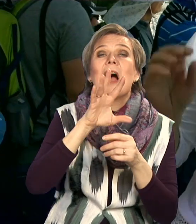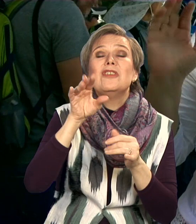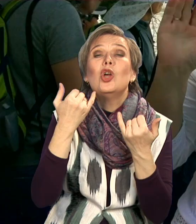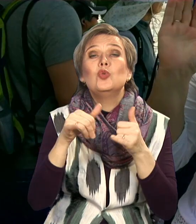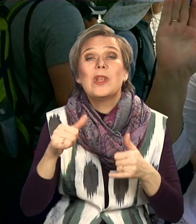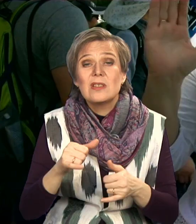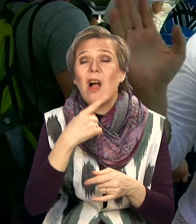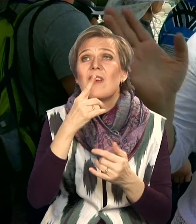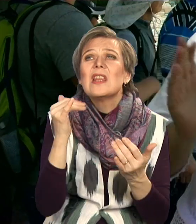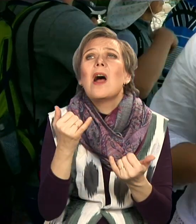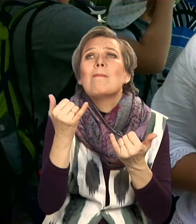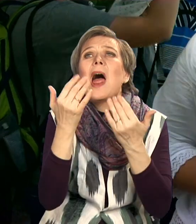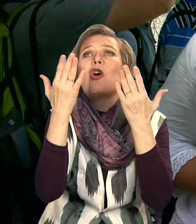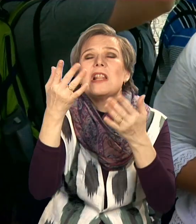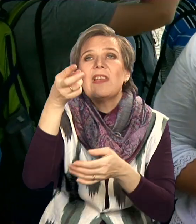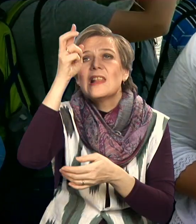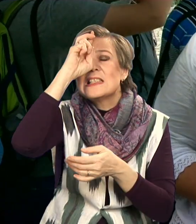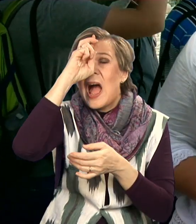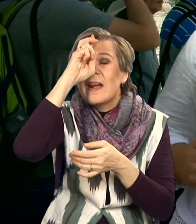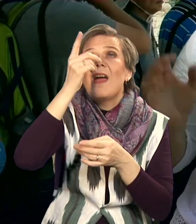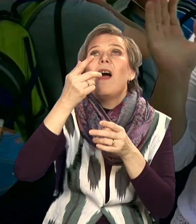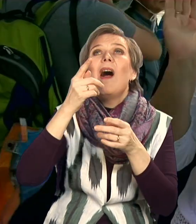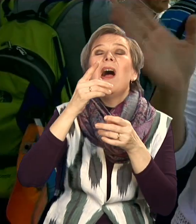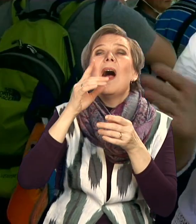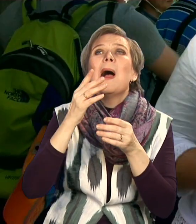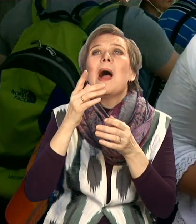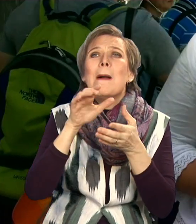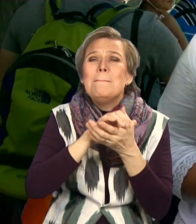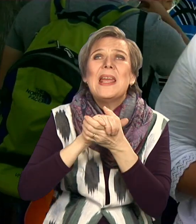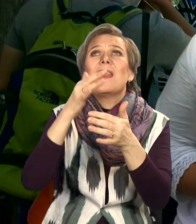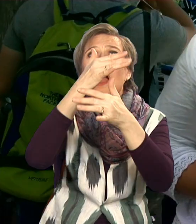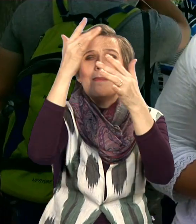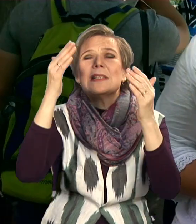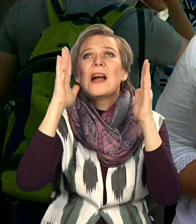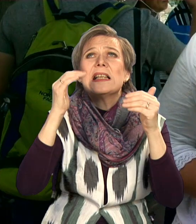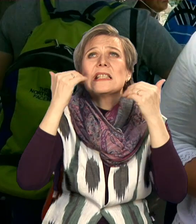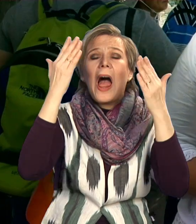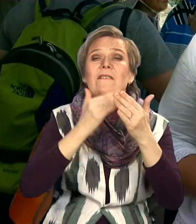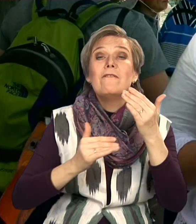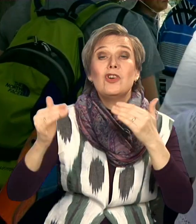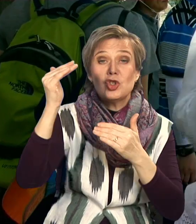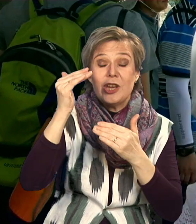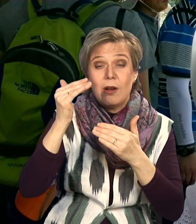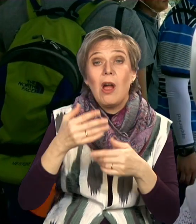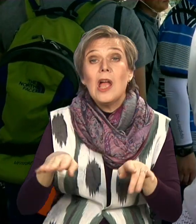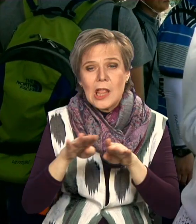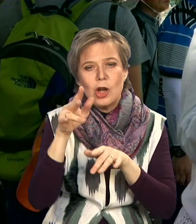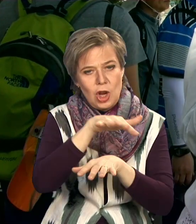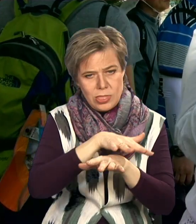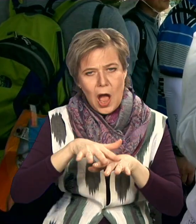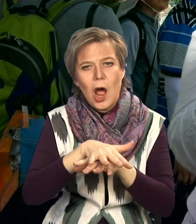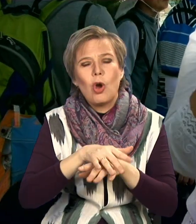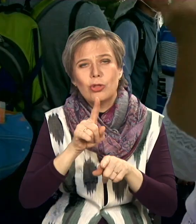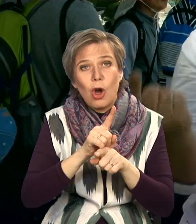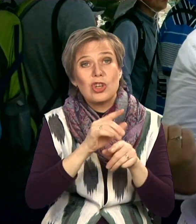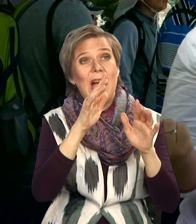говоря: «Благословен Царь, грядущего имя Господне, мир на небесах и слава вышних». И также народ, сказано,